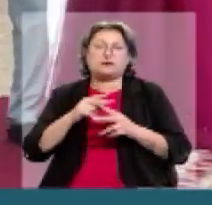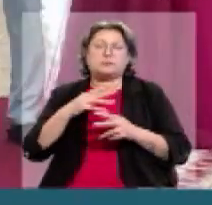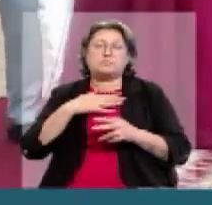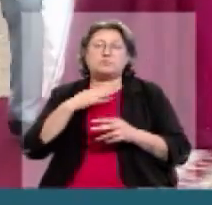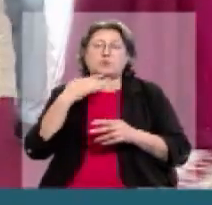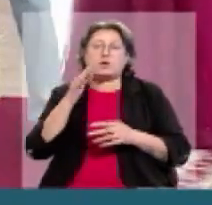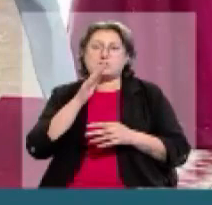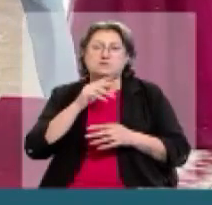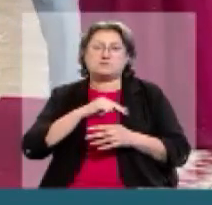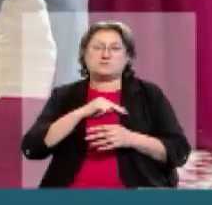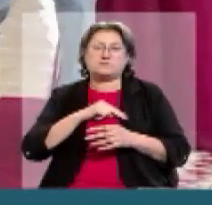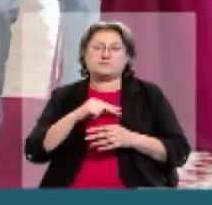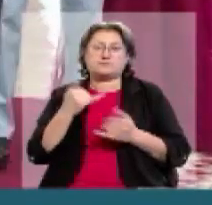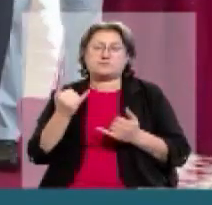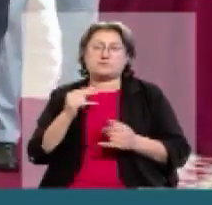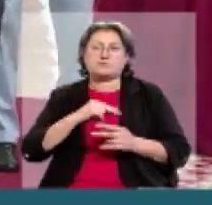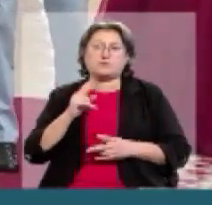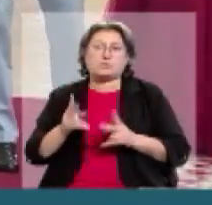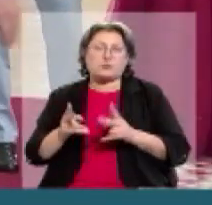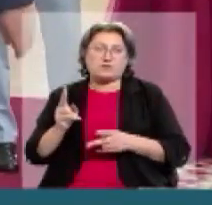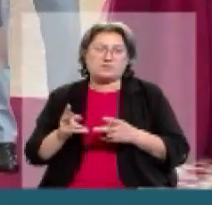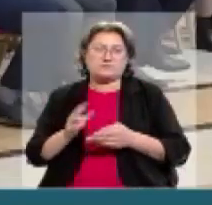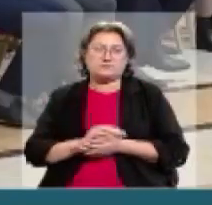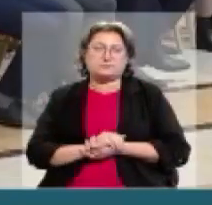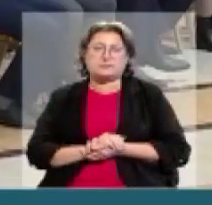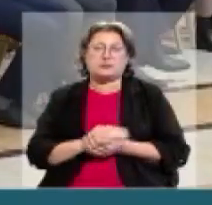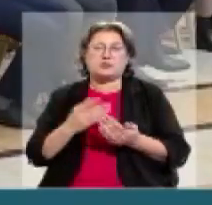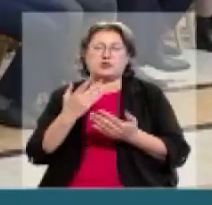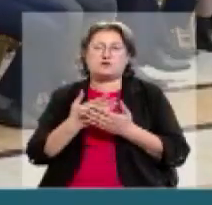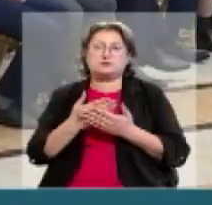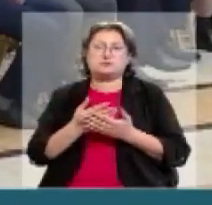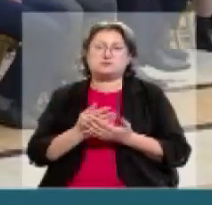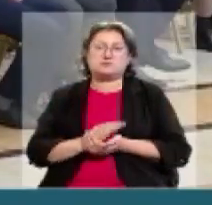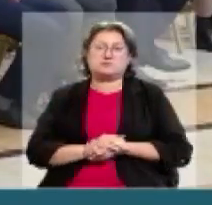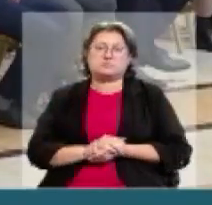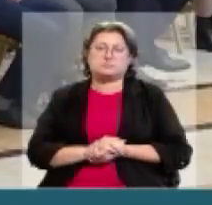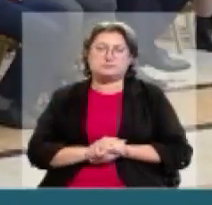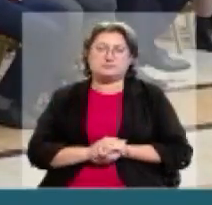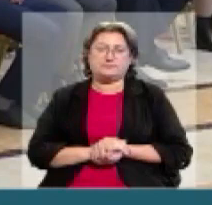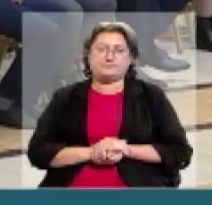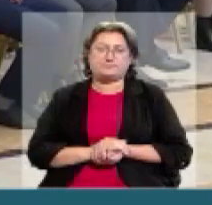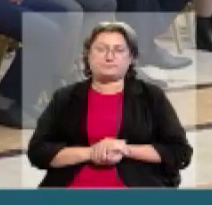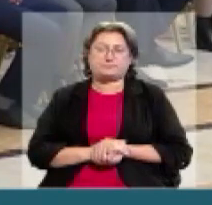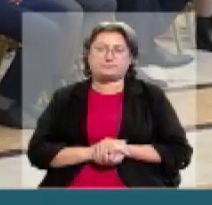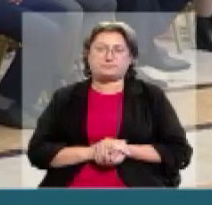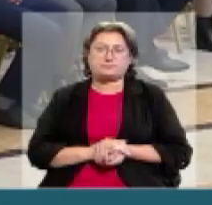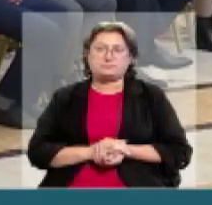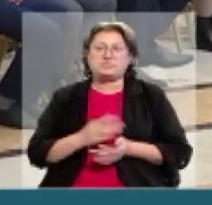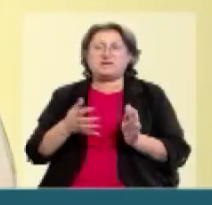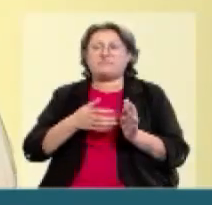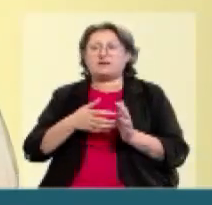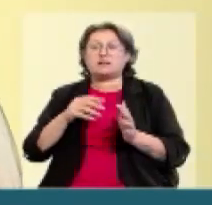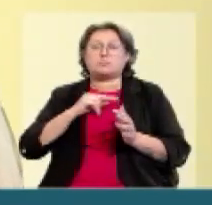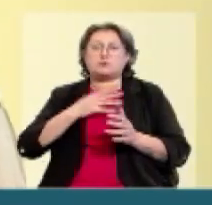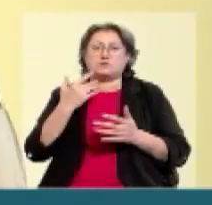түк қиындығы жоқ секілді. Жылы жерде дәмді ас, қарын әркез тоқ, бірақ олай емес. Күні бойы қазан ұшақтың жанында тікеннен тік